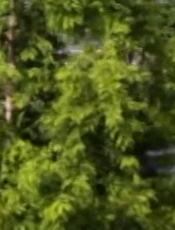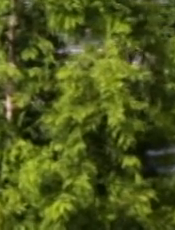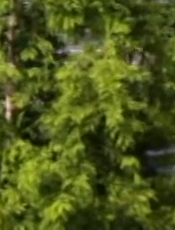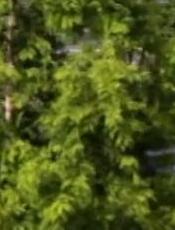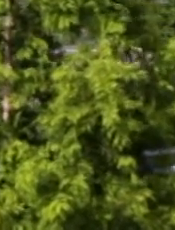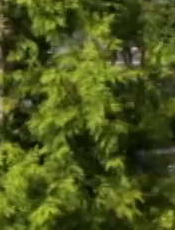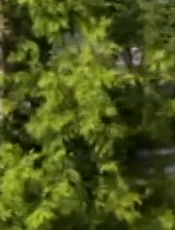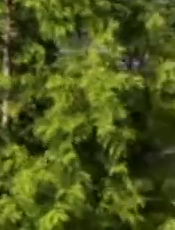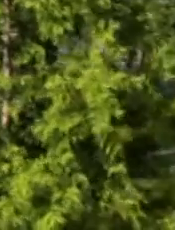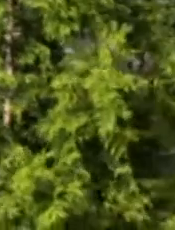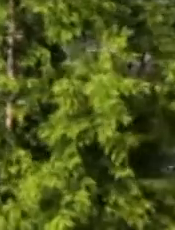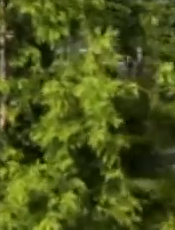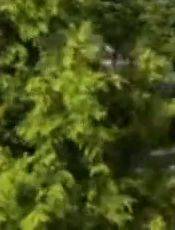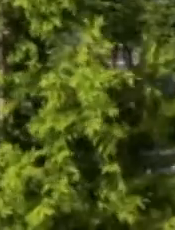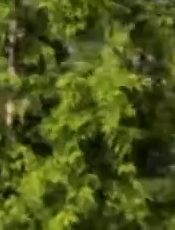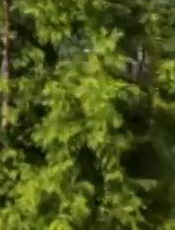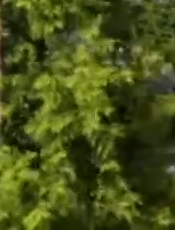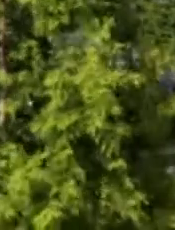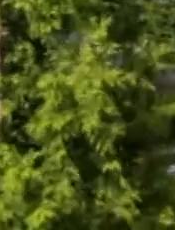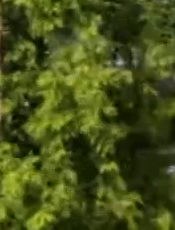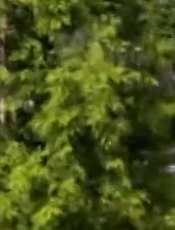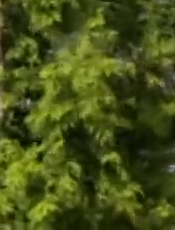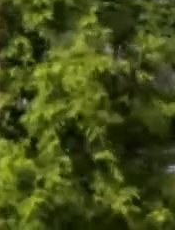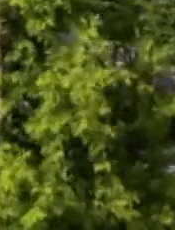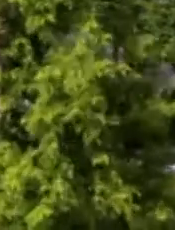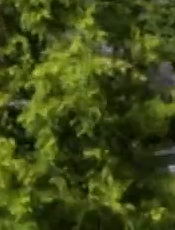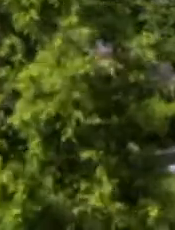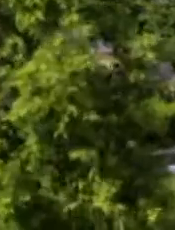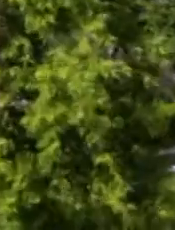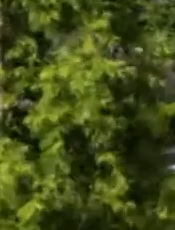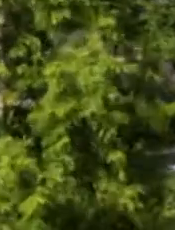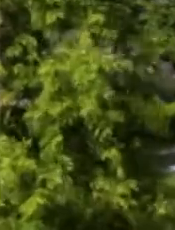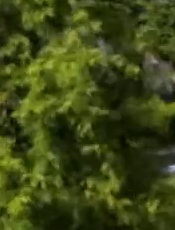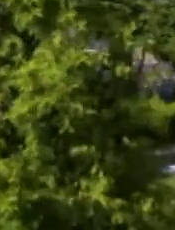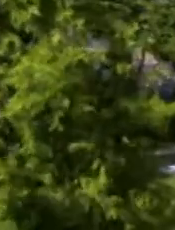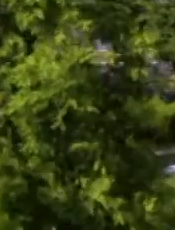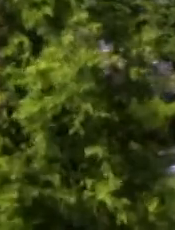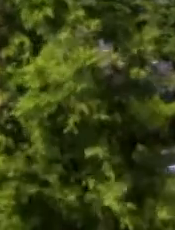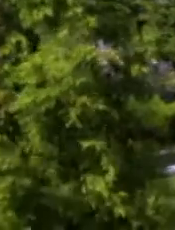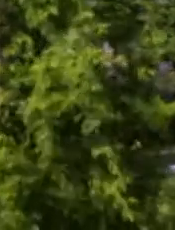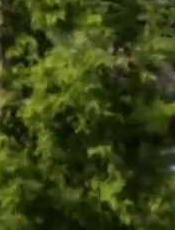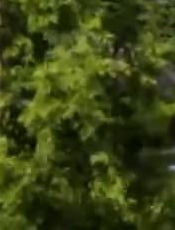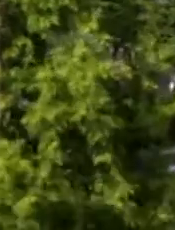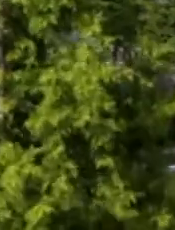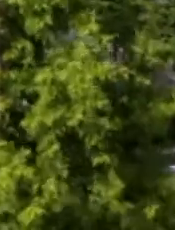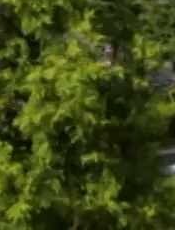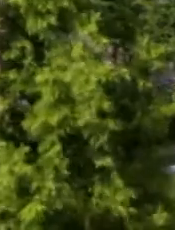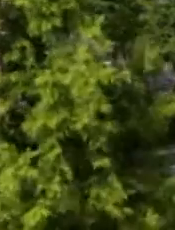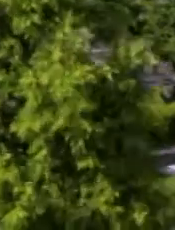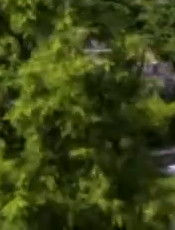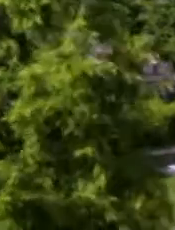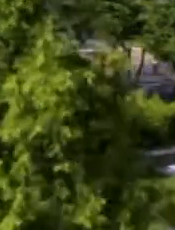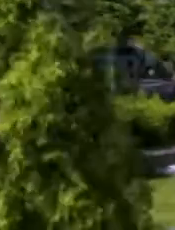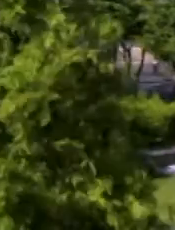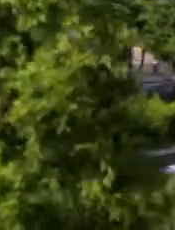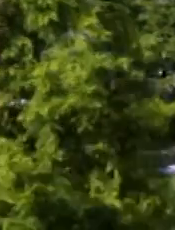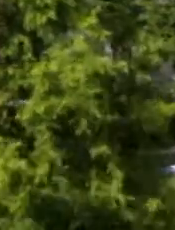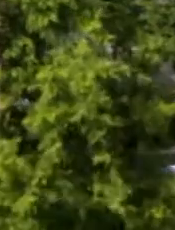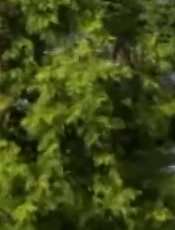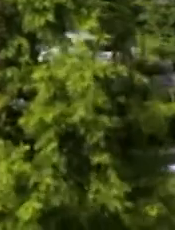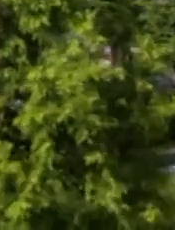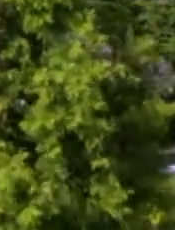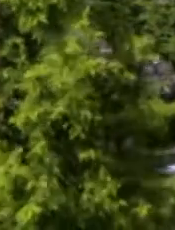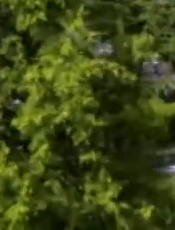10월 2일 구청 다목적 강당에서 100세 시대의 주인공인 어르신들을 위한 2018 동대문구 어르신